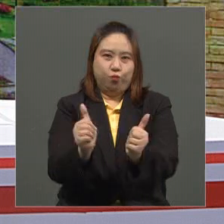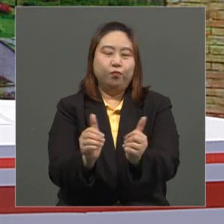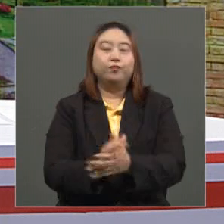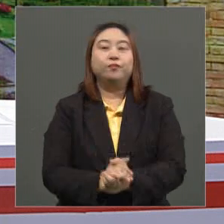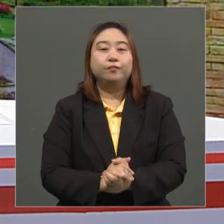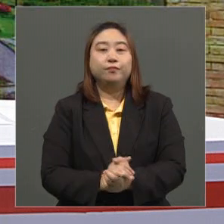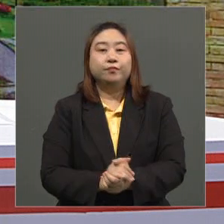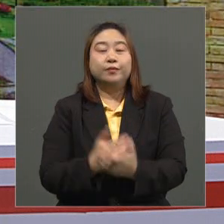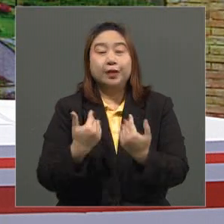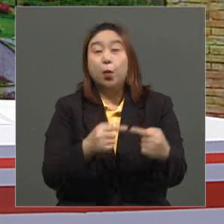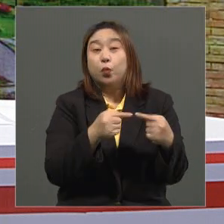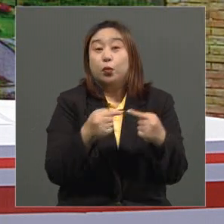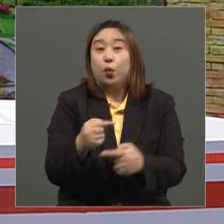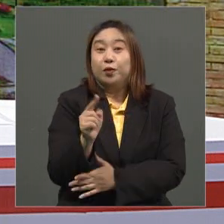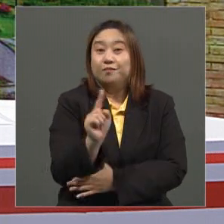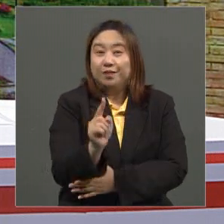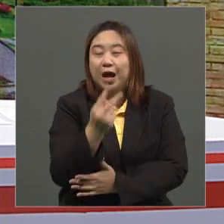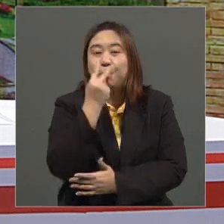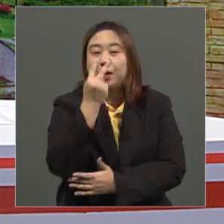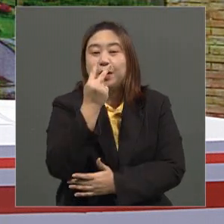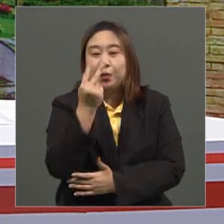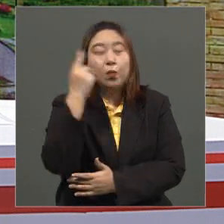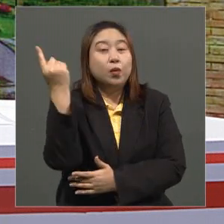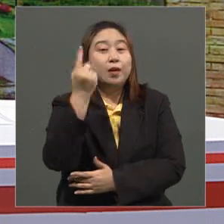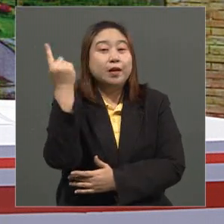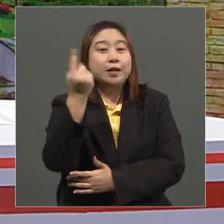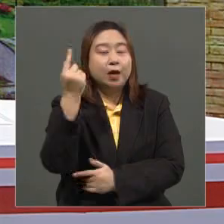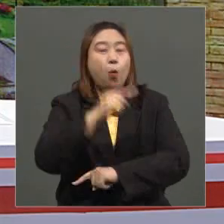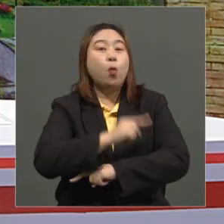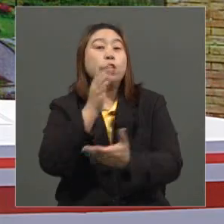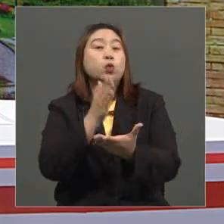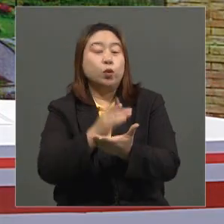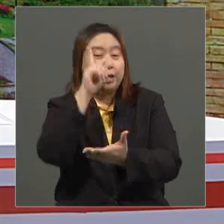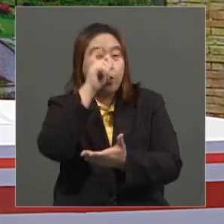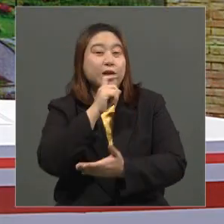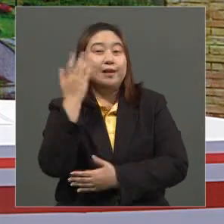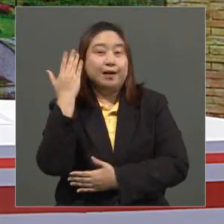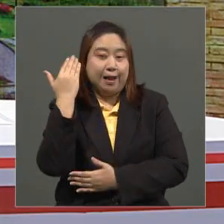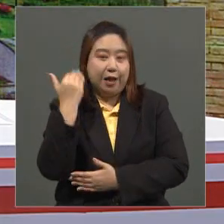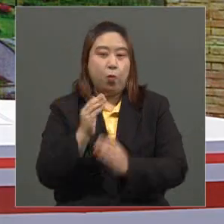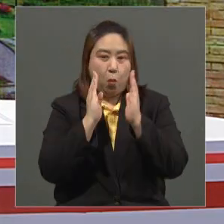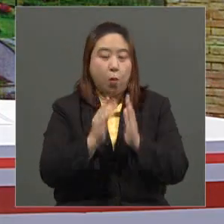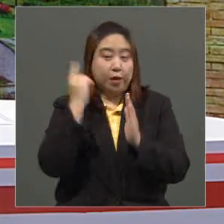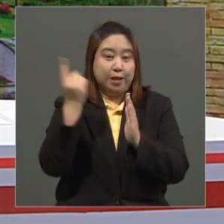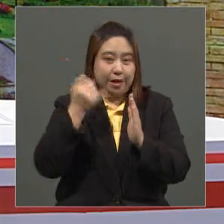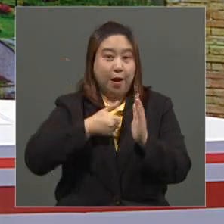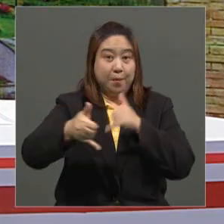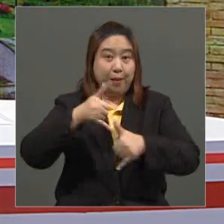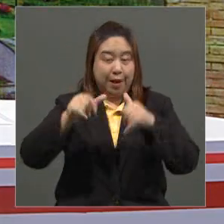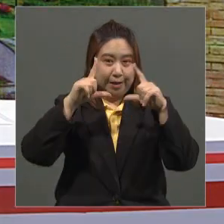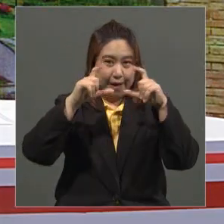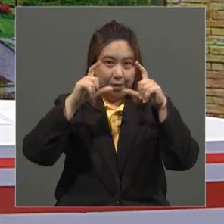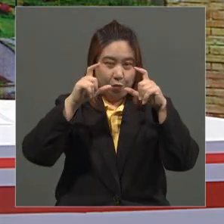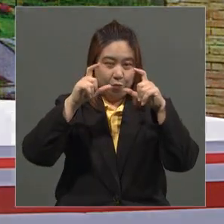พาไปท่องเที่ยวกันต่อเลยนะคะคุณผู้ชมพาไปดูบรรยากาศท่องเที่ยวในช่วงวันหยุดสุดสัปดาห์ที่ผ่านมานักท่องเที่ยวก็แห่ถ่ายรูปเช็คอิน